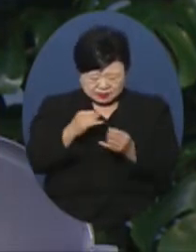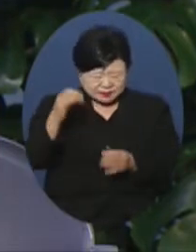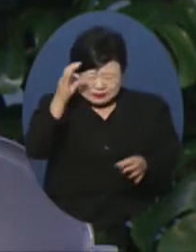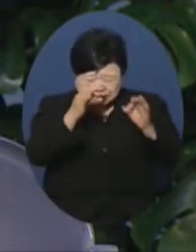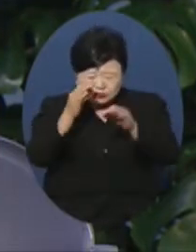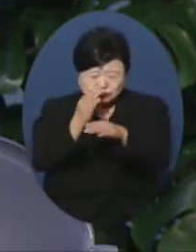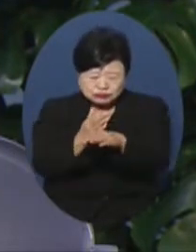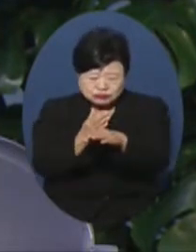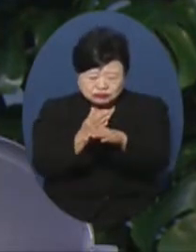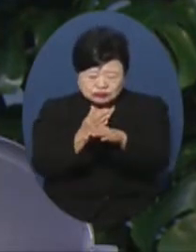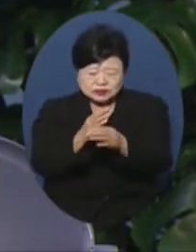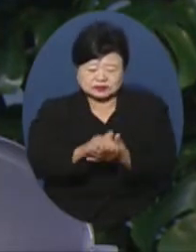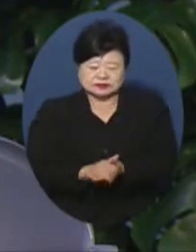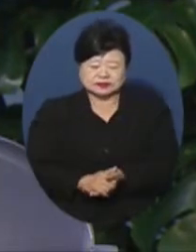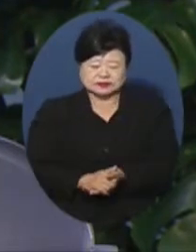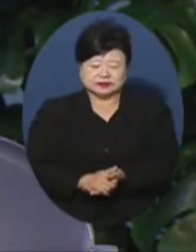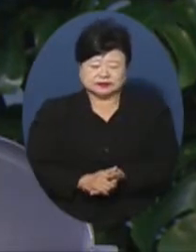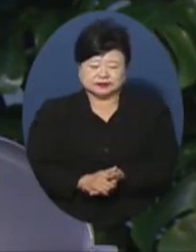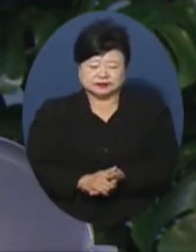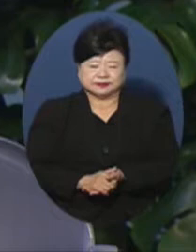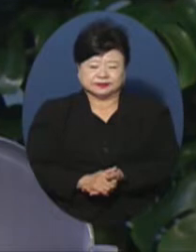삼킬자를 찾나니